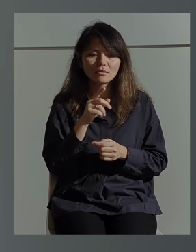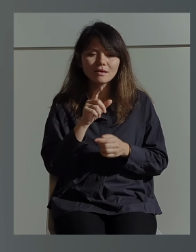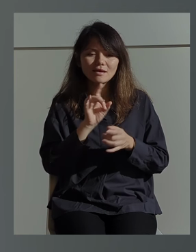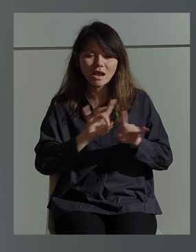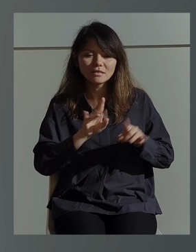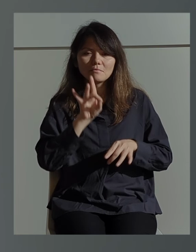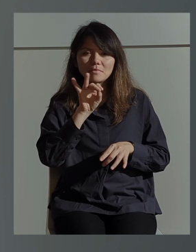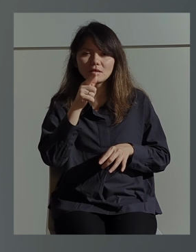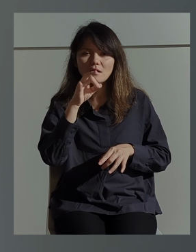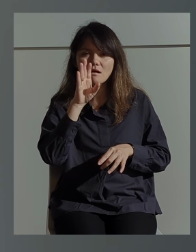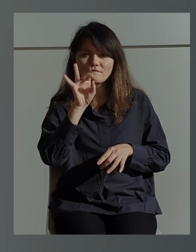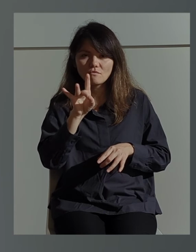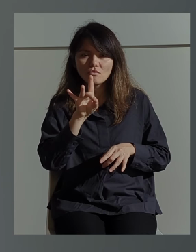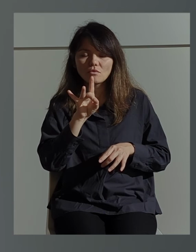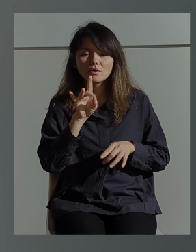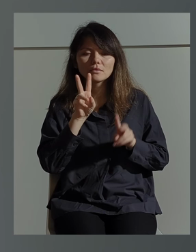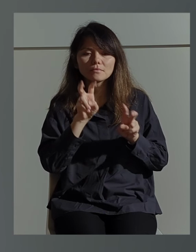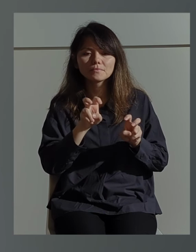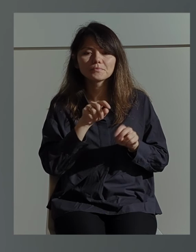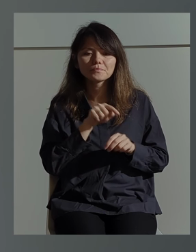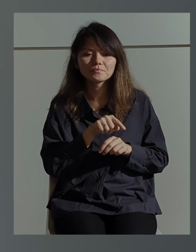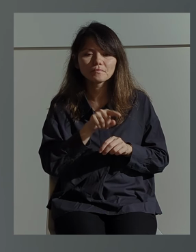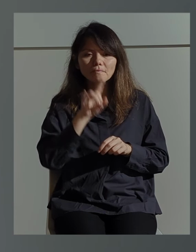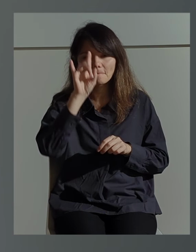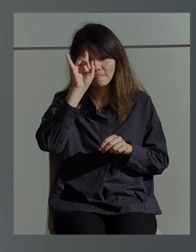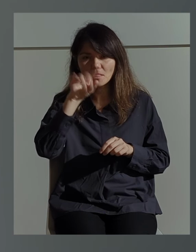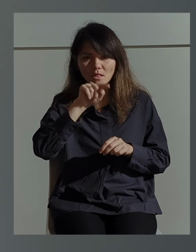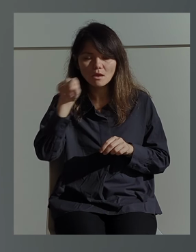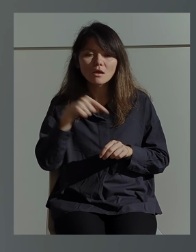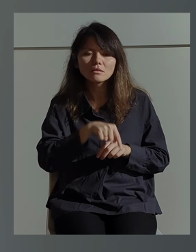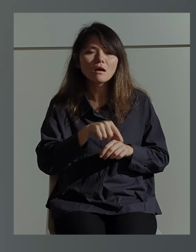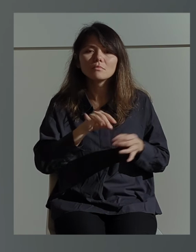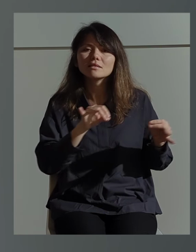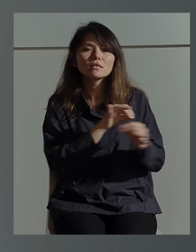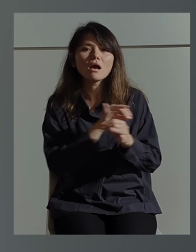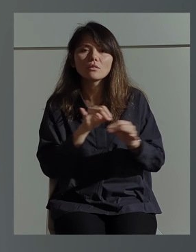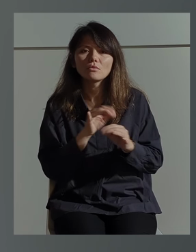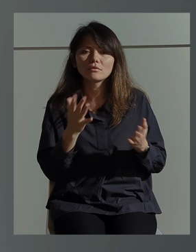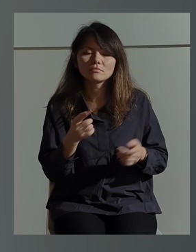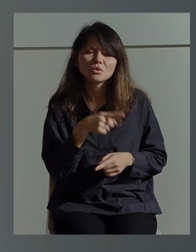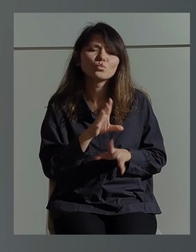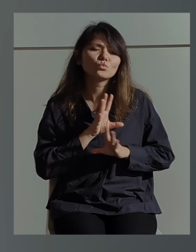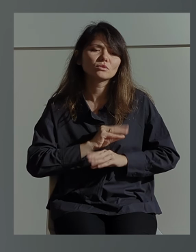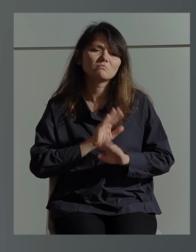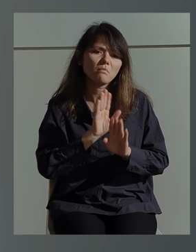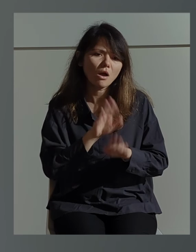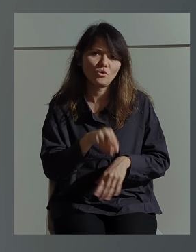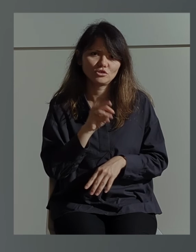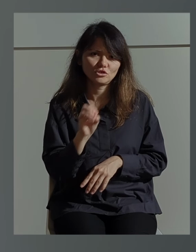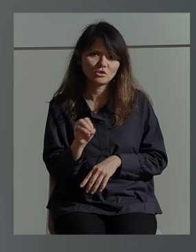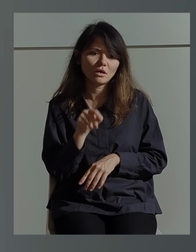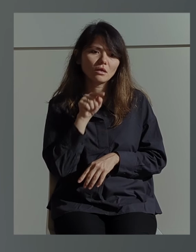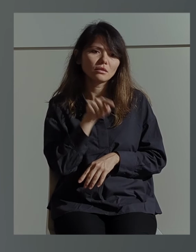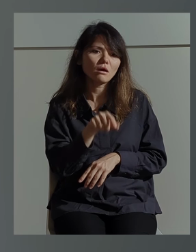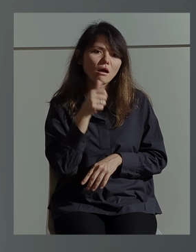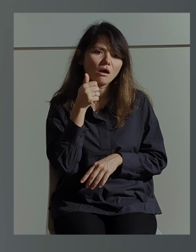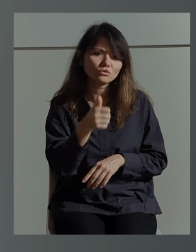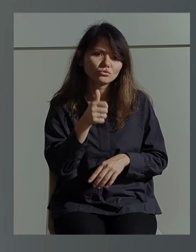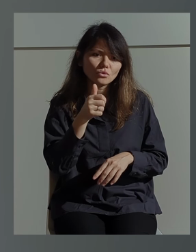достаточно известном происходит следующий диалог Успокойся же ты хорошо